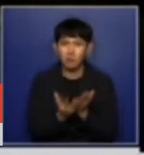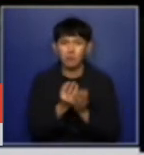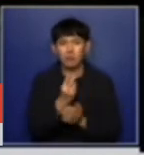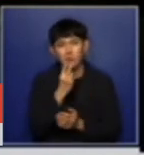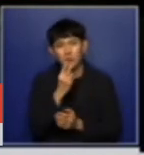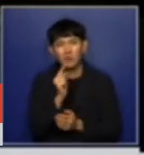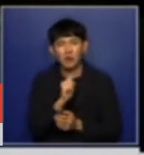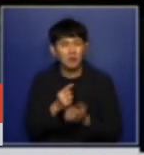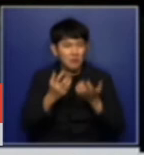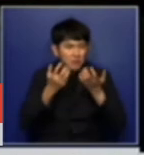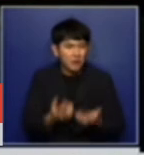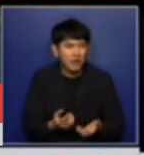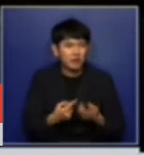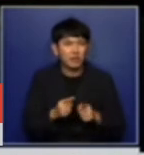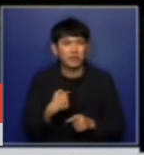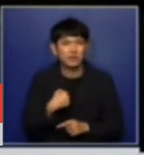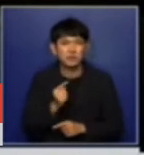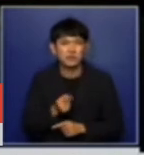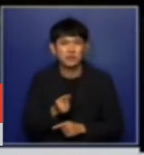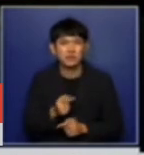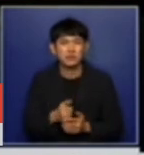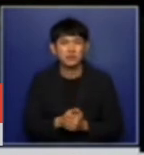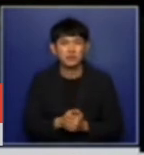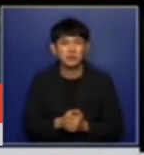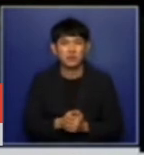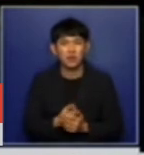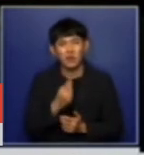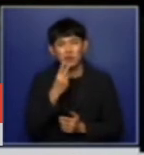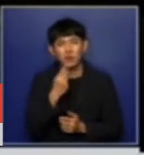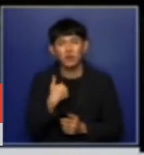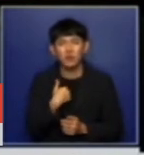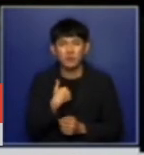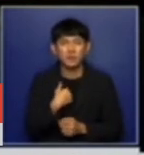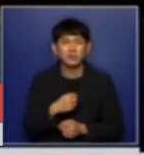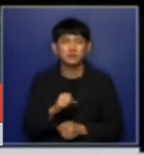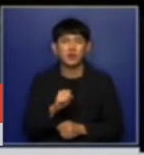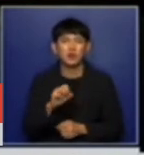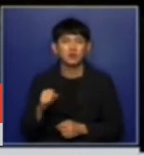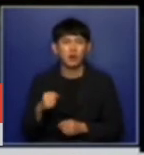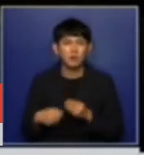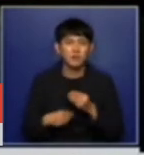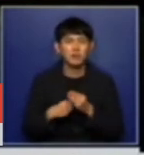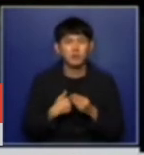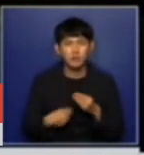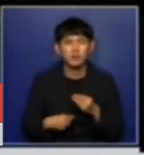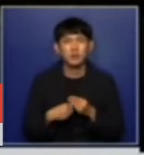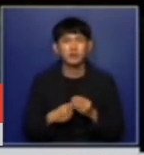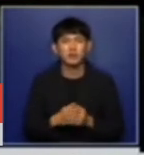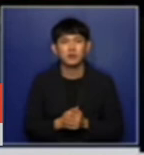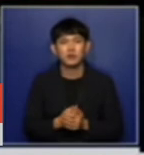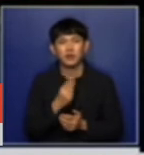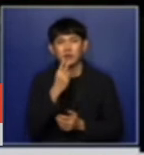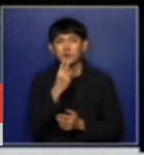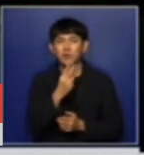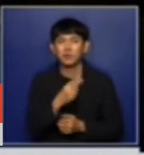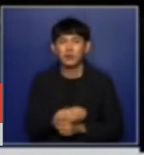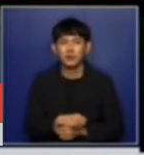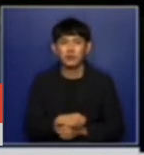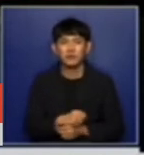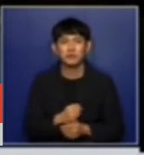การพูดเรื่องนี้เรื่องเดียวแต่ว่ามีสมาชิกเสริมมาเยอะก็เลยเติมให้เป็นมหาประยุทธภัยครับท่านท่าน